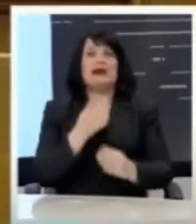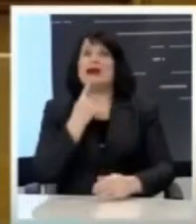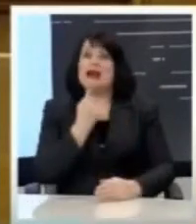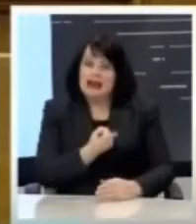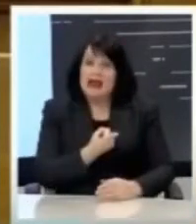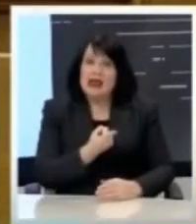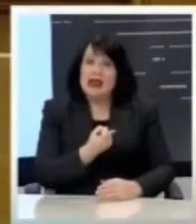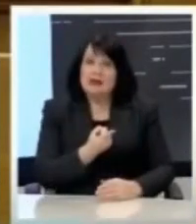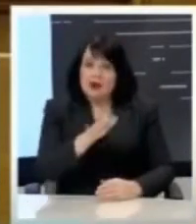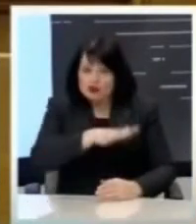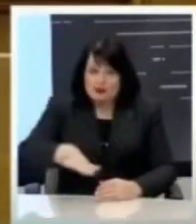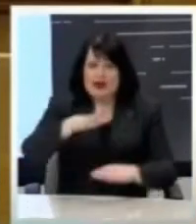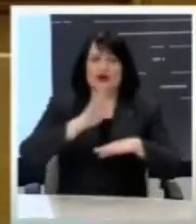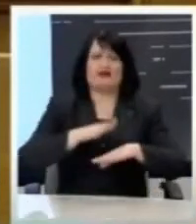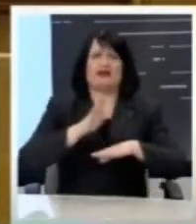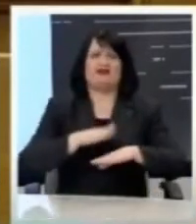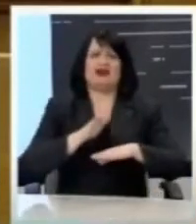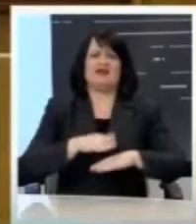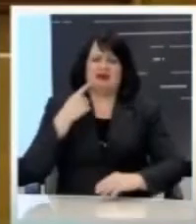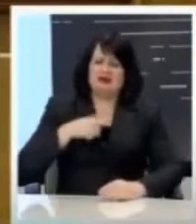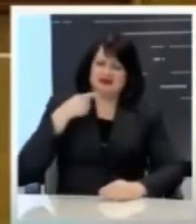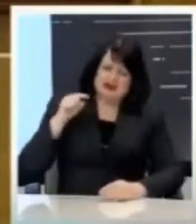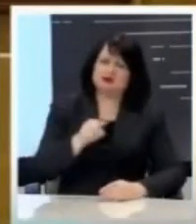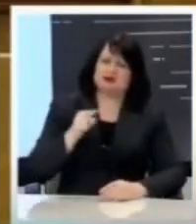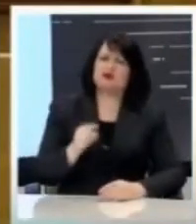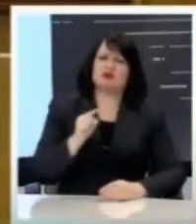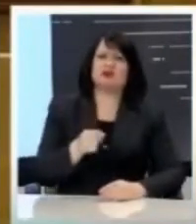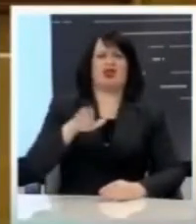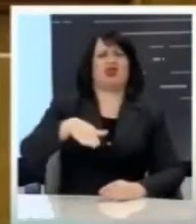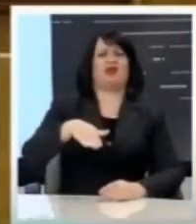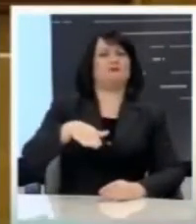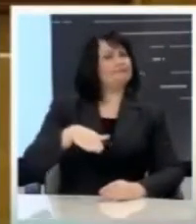εν συνόλο την περιοχή, συκοφαντώντας, απαξιώνοντάς τη.